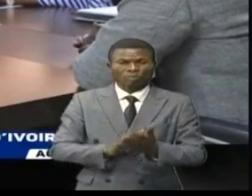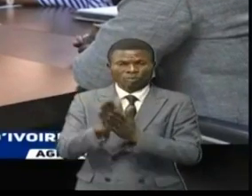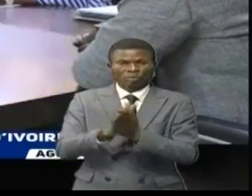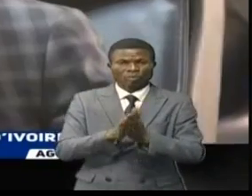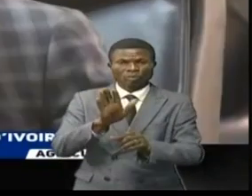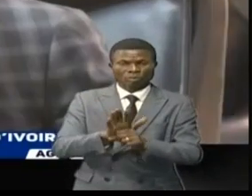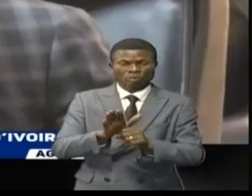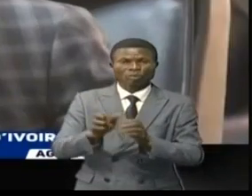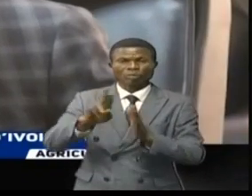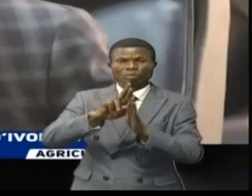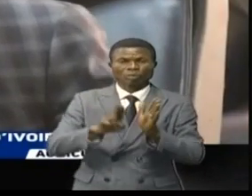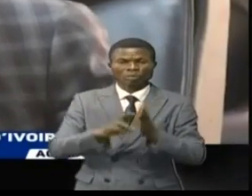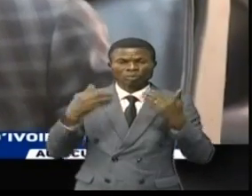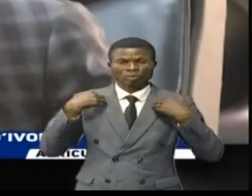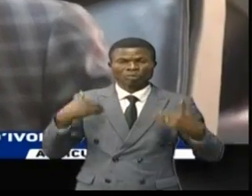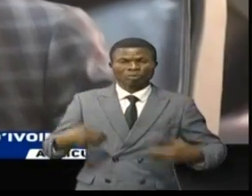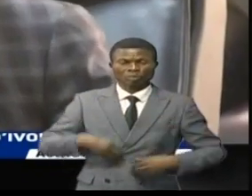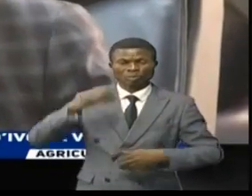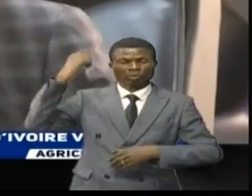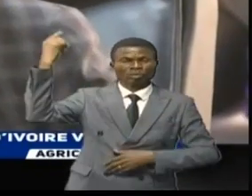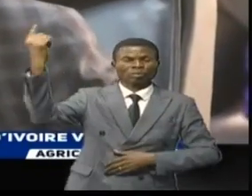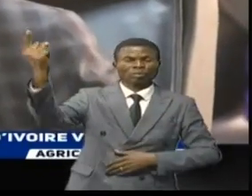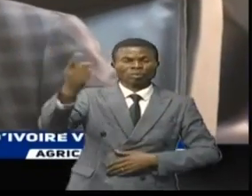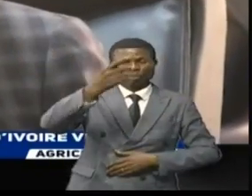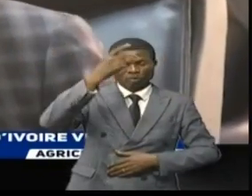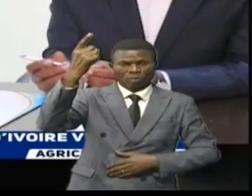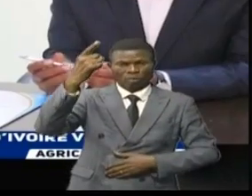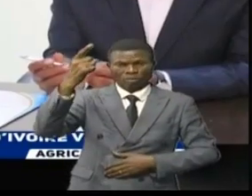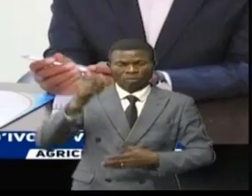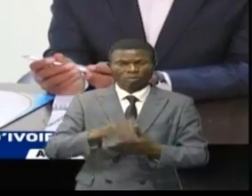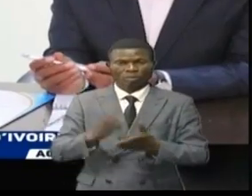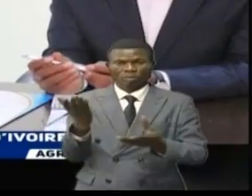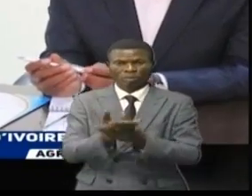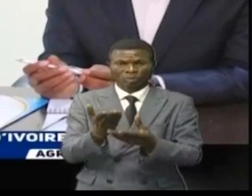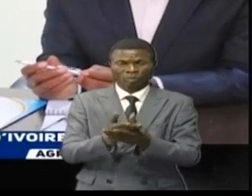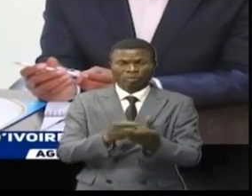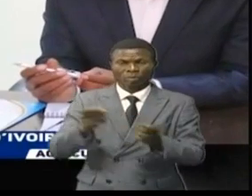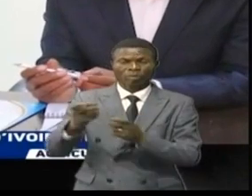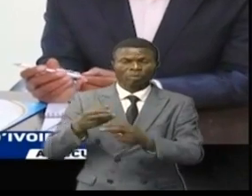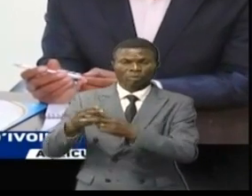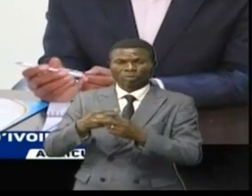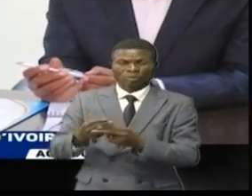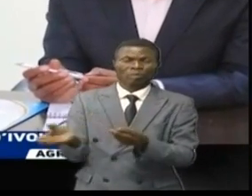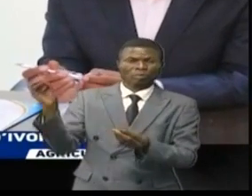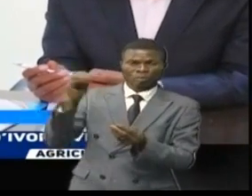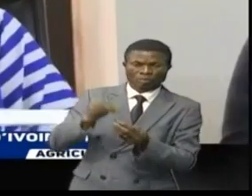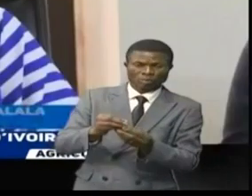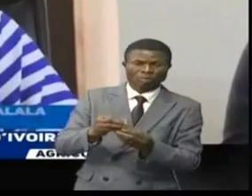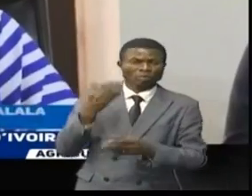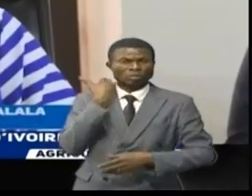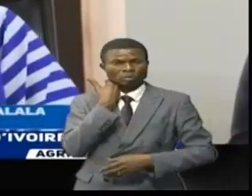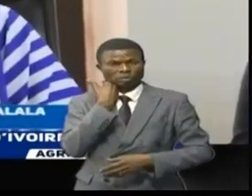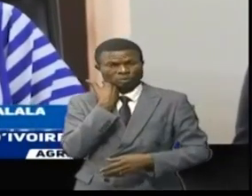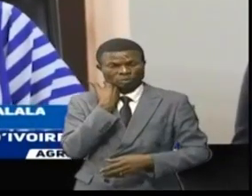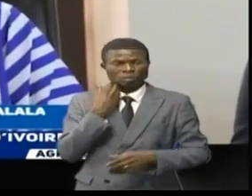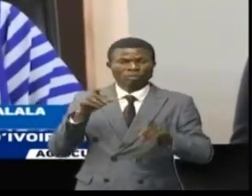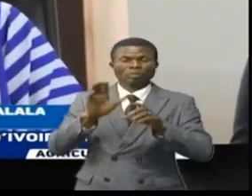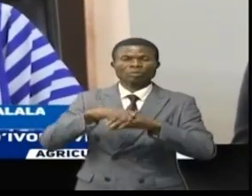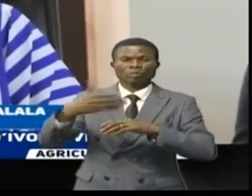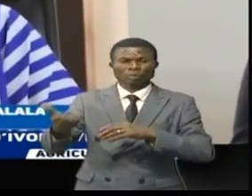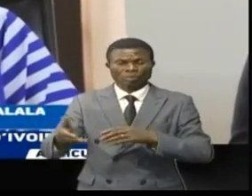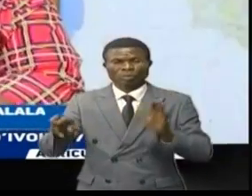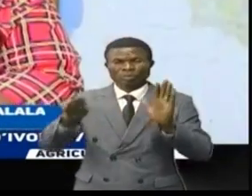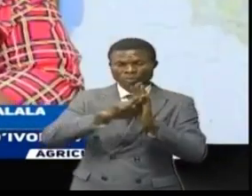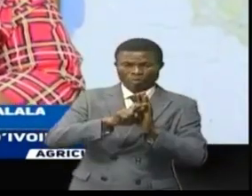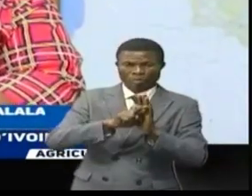les règlements sanitaires internationaux, les guides techniques de surveillance intégrée des maladies et ripostes, ainsi que